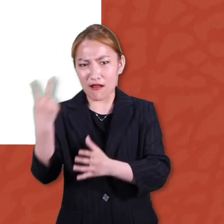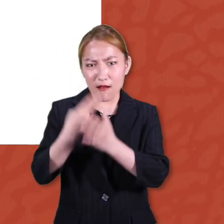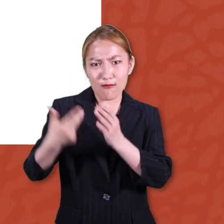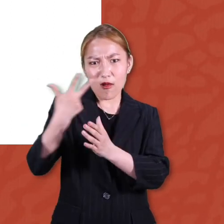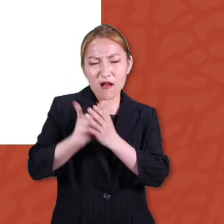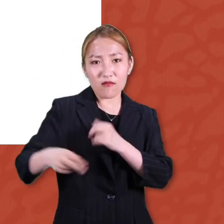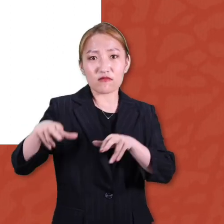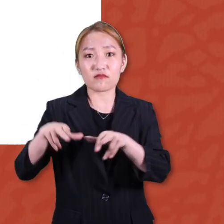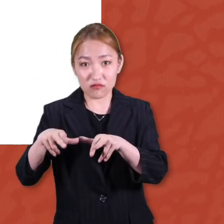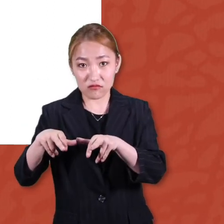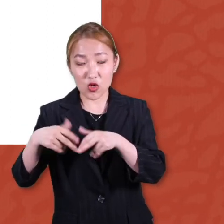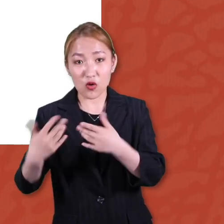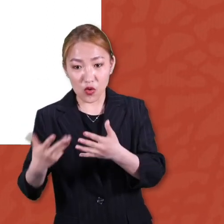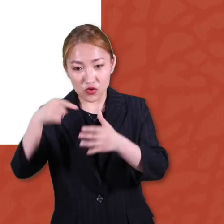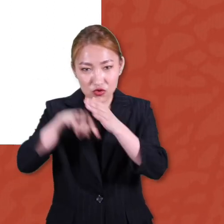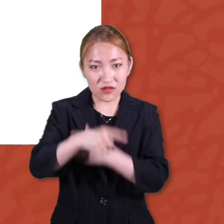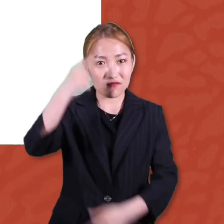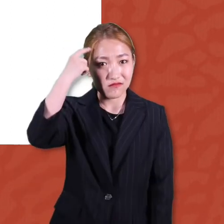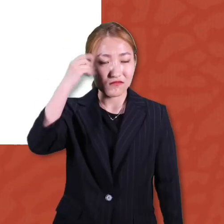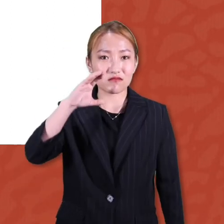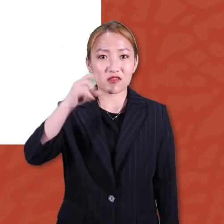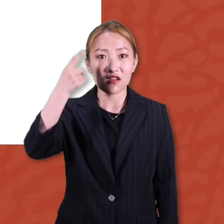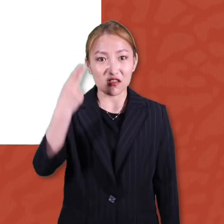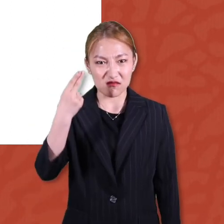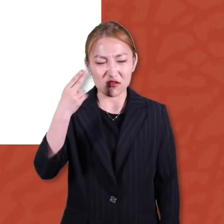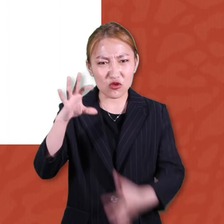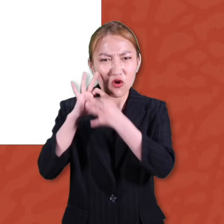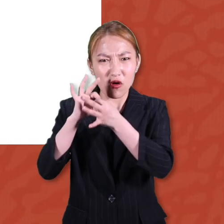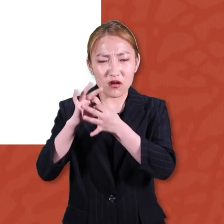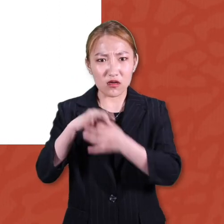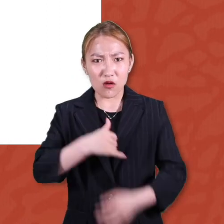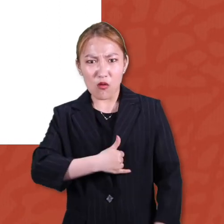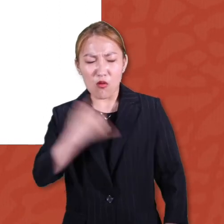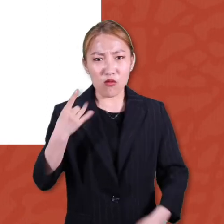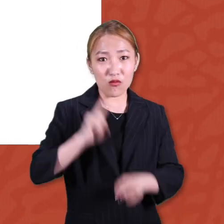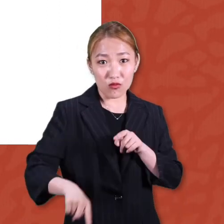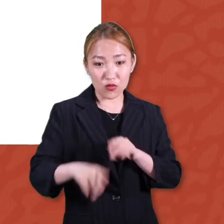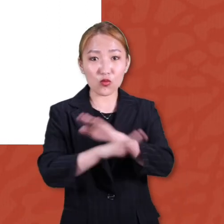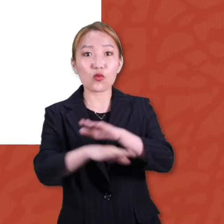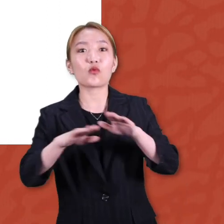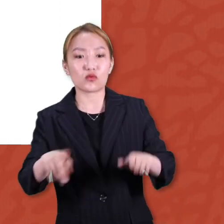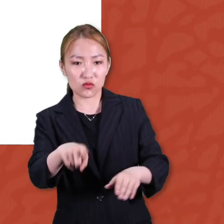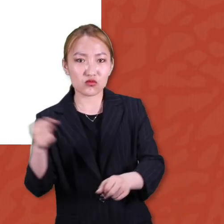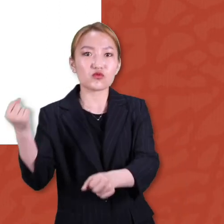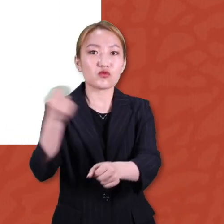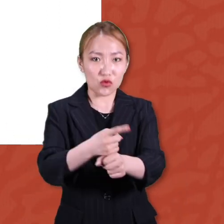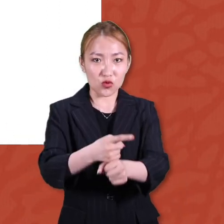бэрхшээлтэй, тэр тундаа сэтгцийн эмгэгтэй болон төрөмгийн зан авиртай сурагчдад зориулсан.